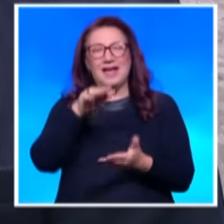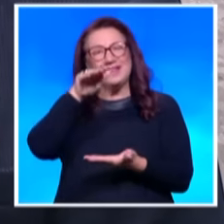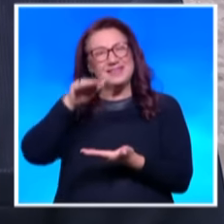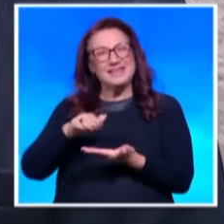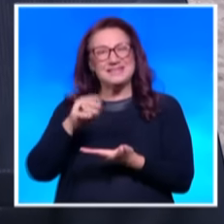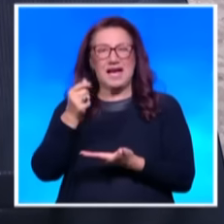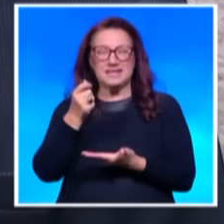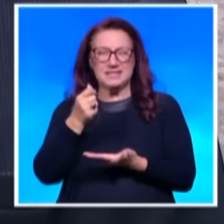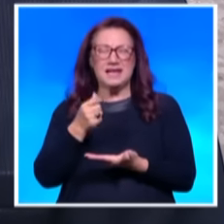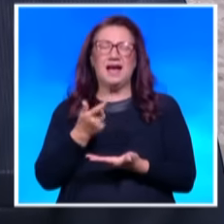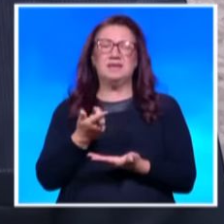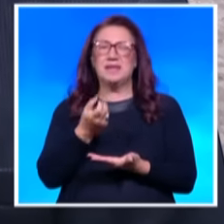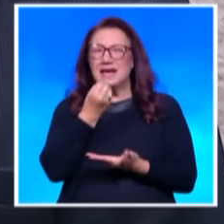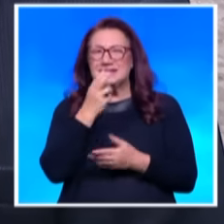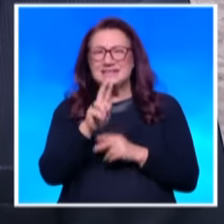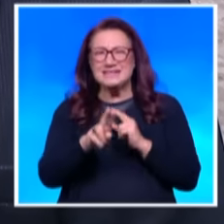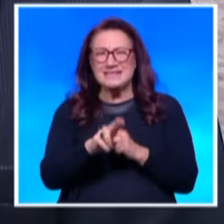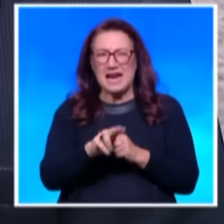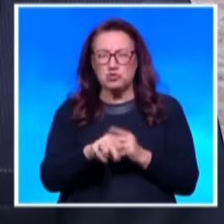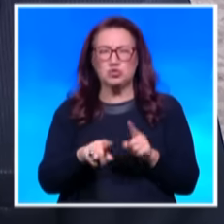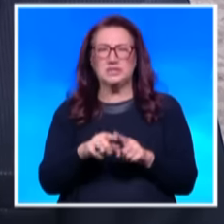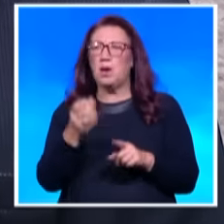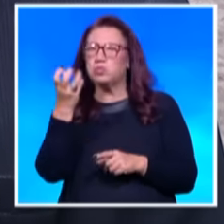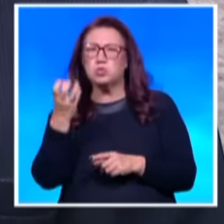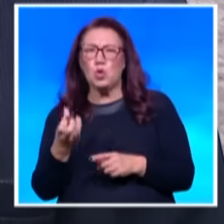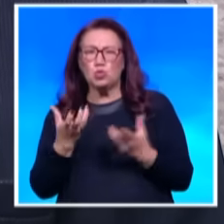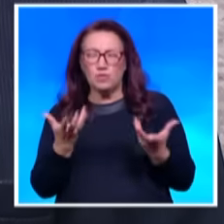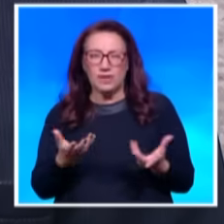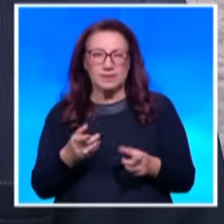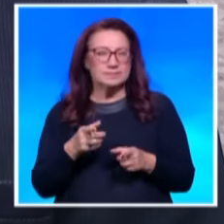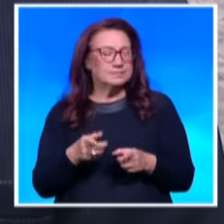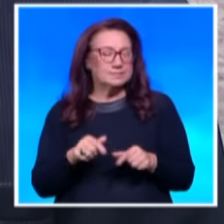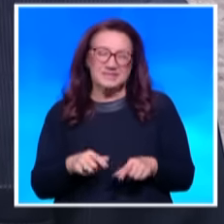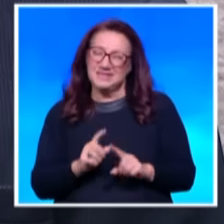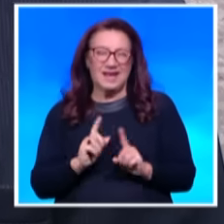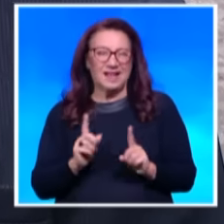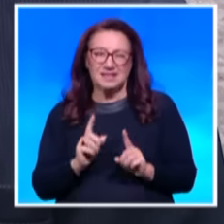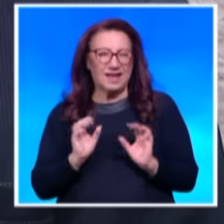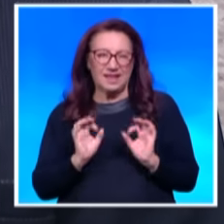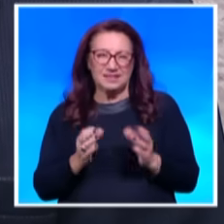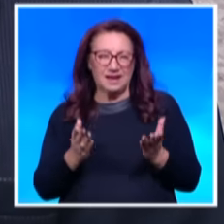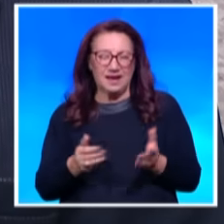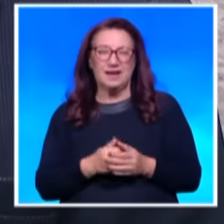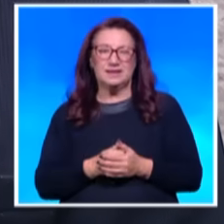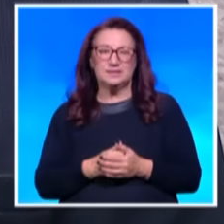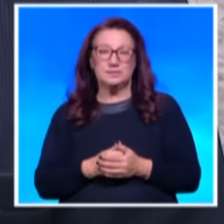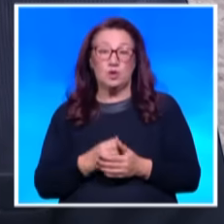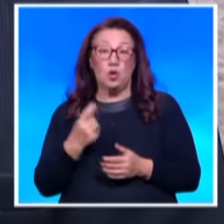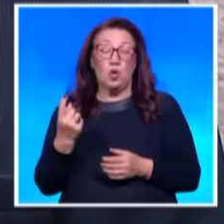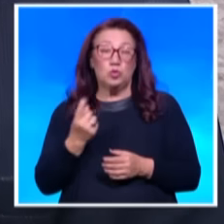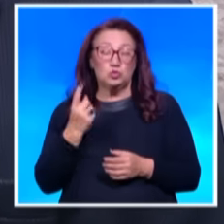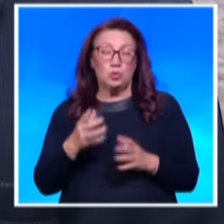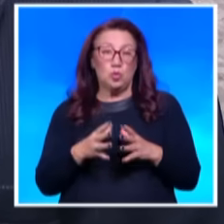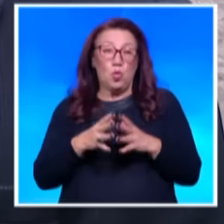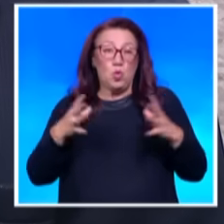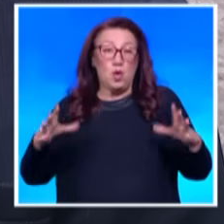на плодове. Това не винаги обаче е така в сегашния летен сезон. Особено в